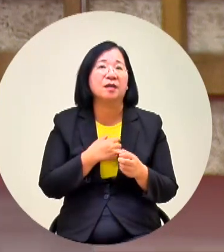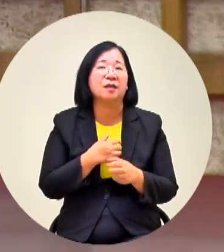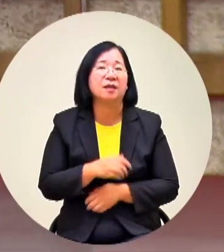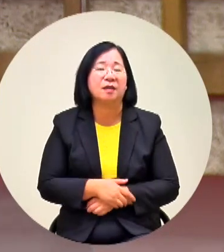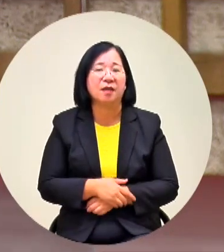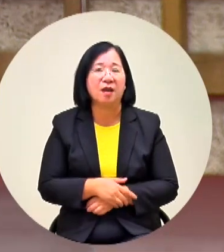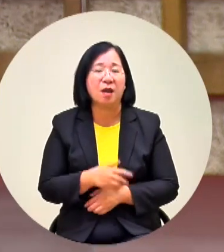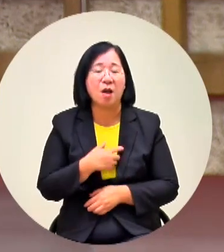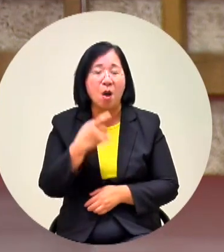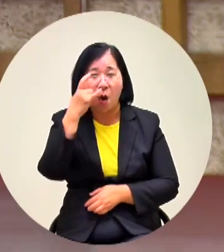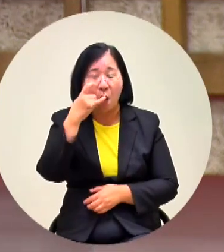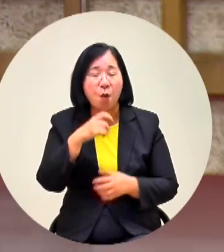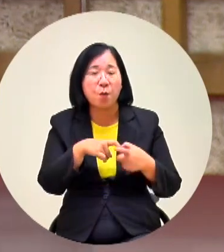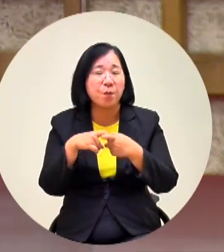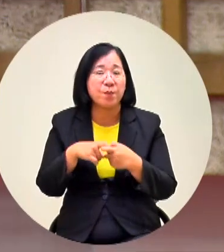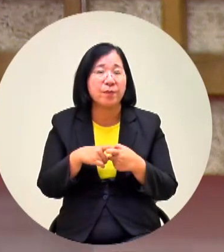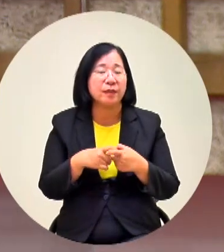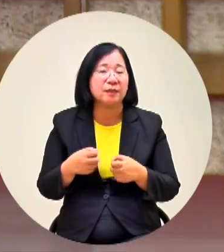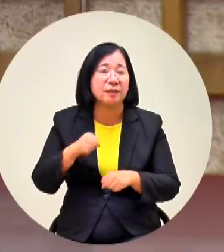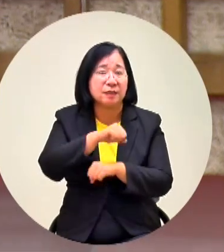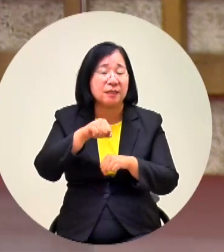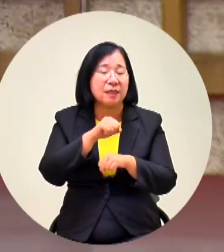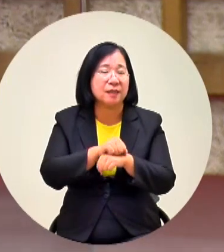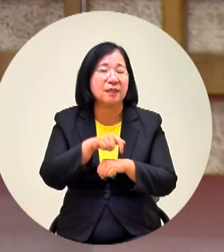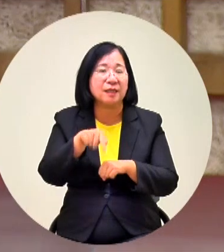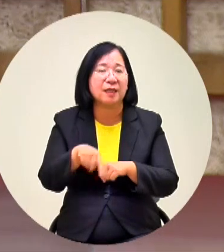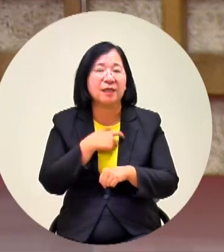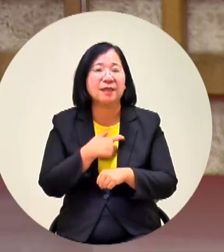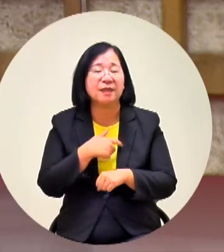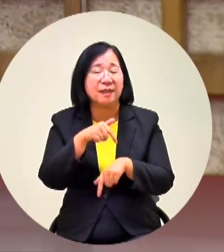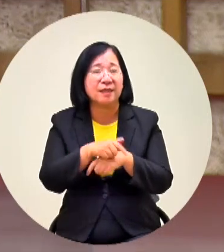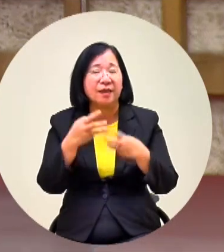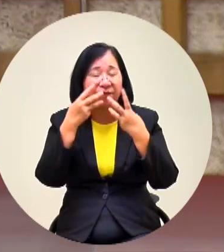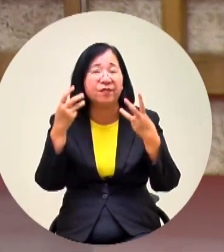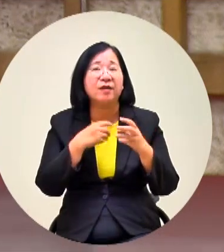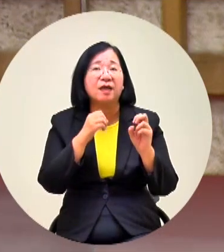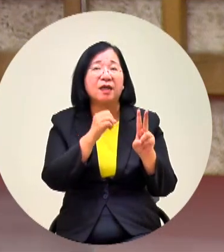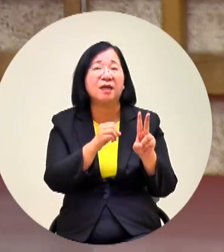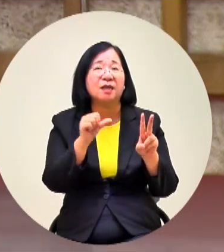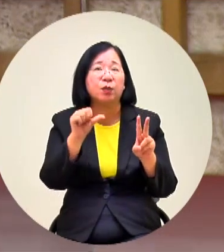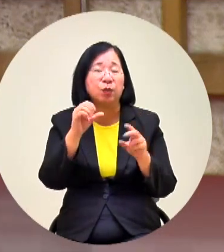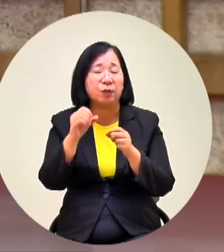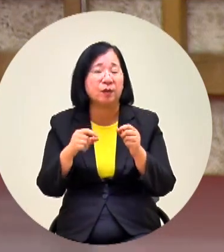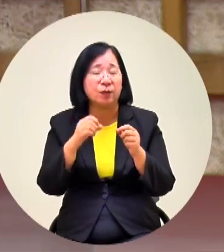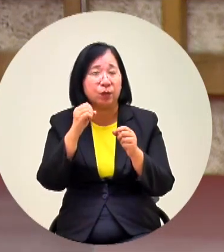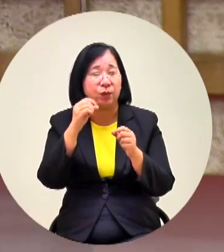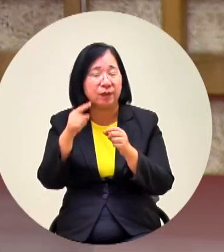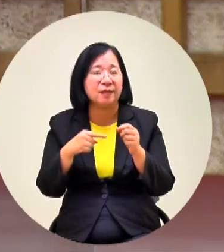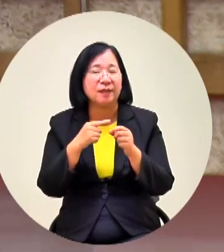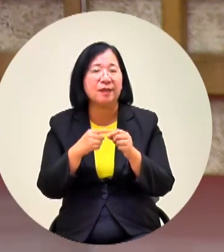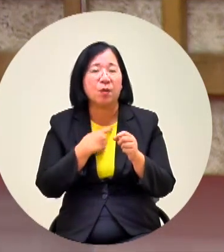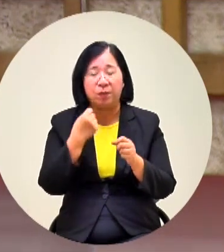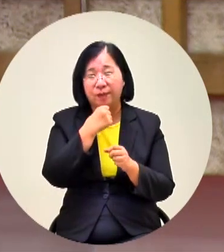国、日本、韩国、南非、纽西兰定了2050年，而台湾定的是2050年之前达到